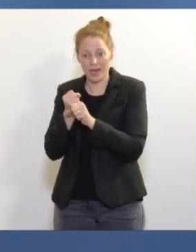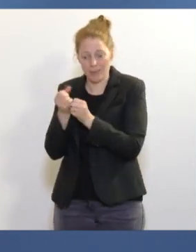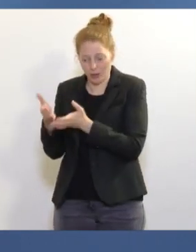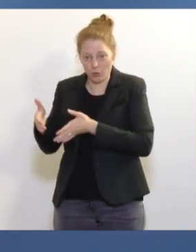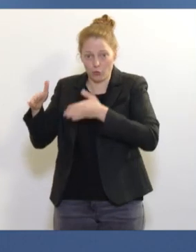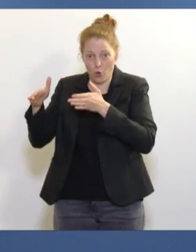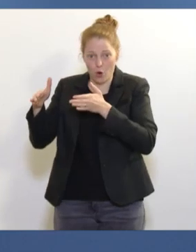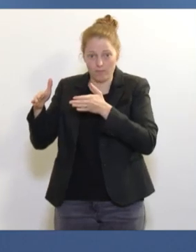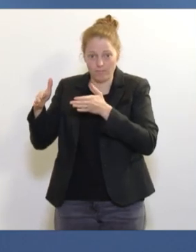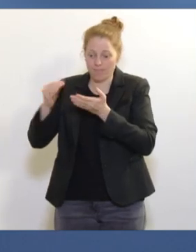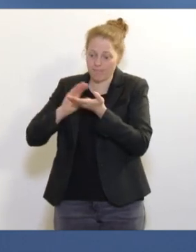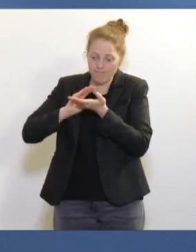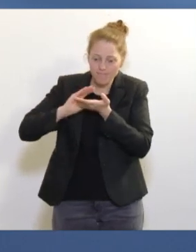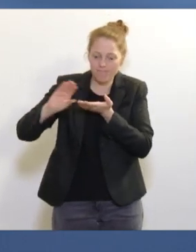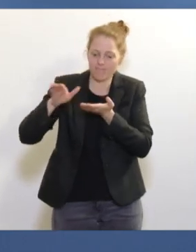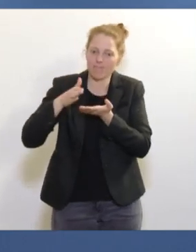riskiert, an die Leute zu treffen.